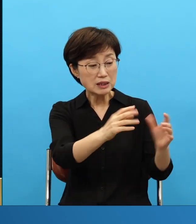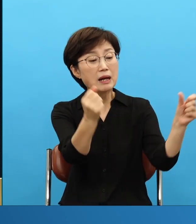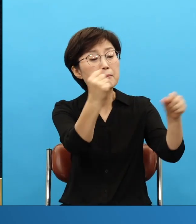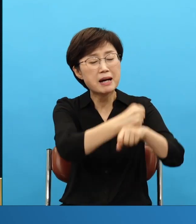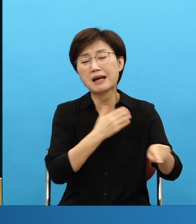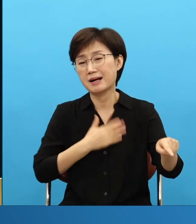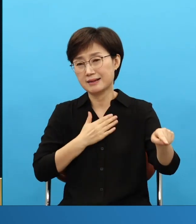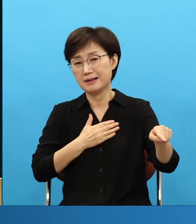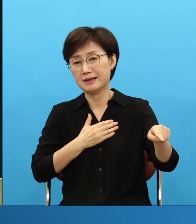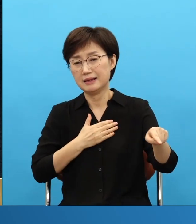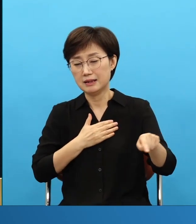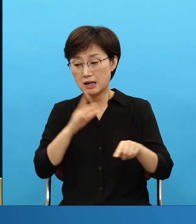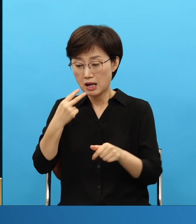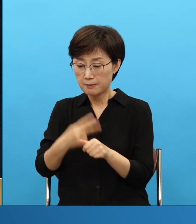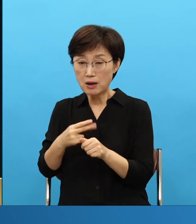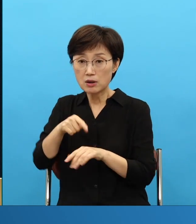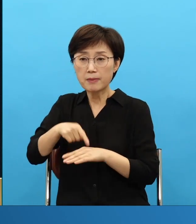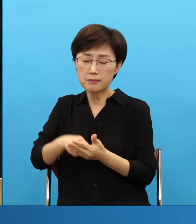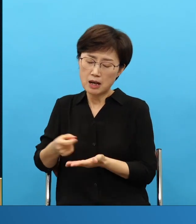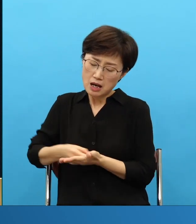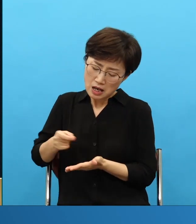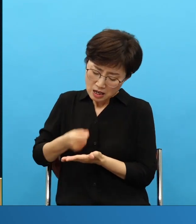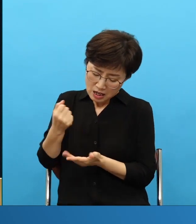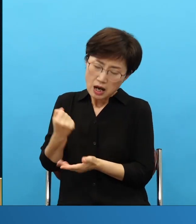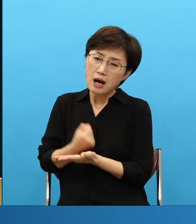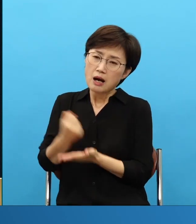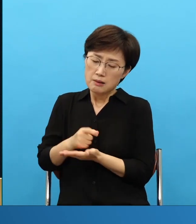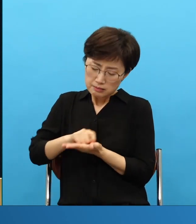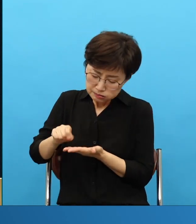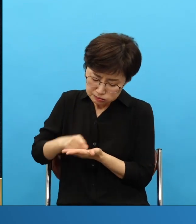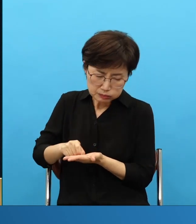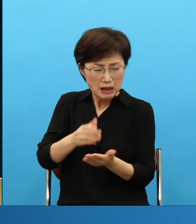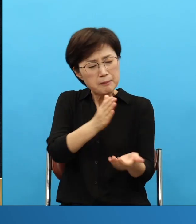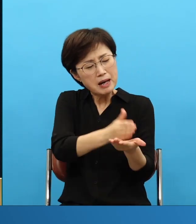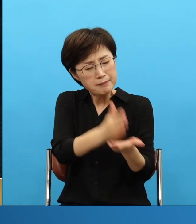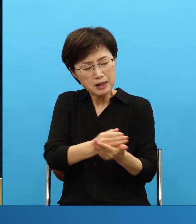헤매야 돼요. We see that it's with that very desperate heart that God speaks of this, and in the very